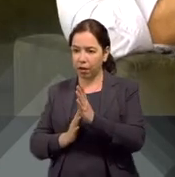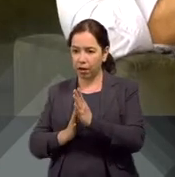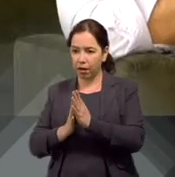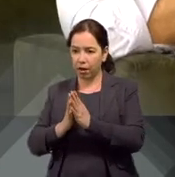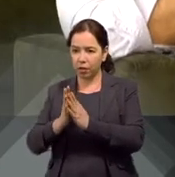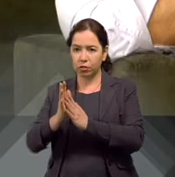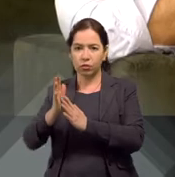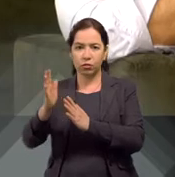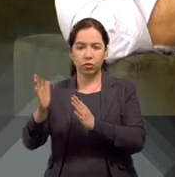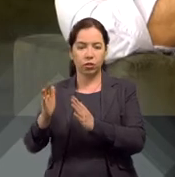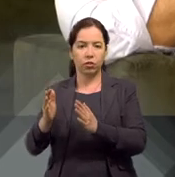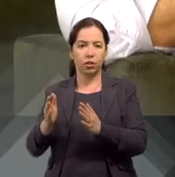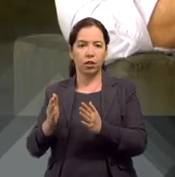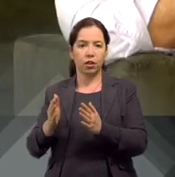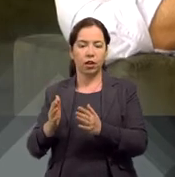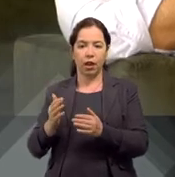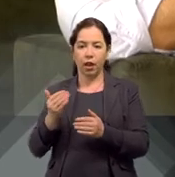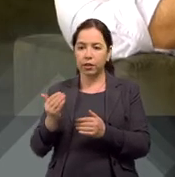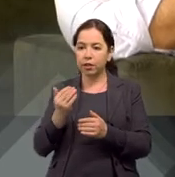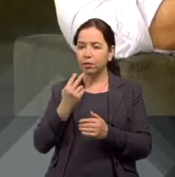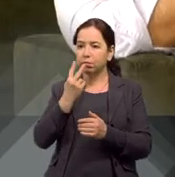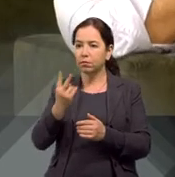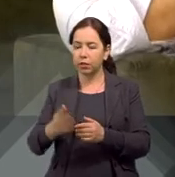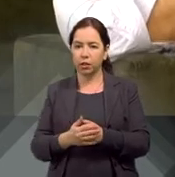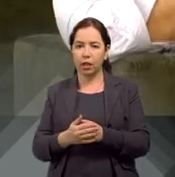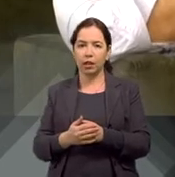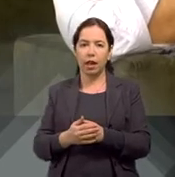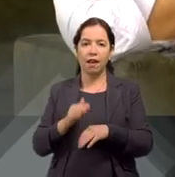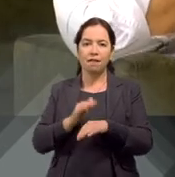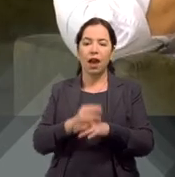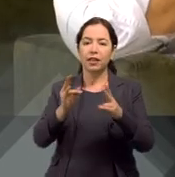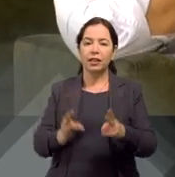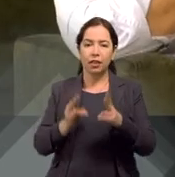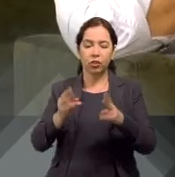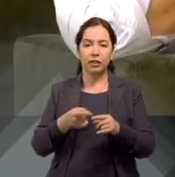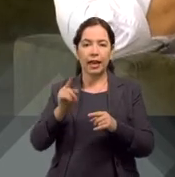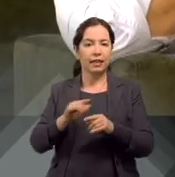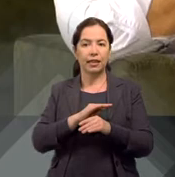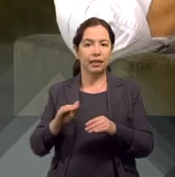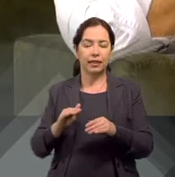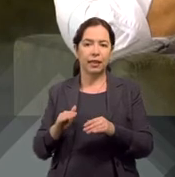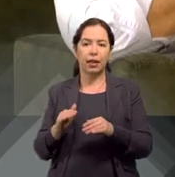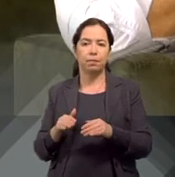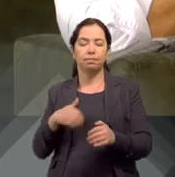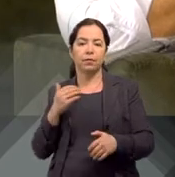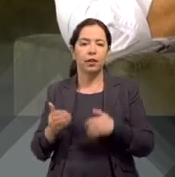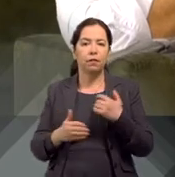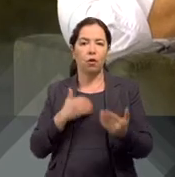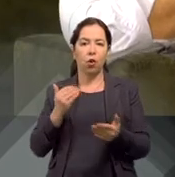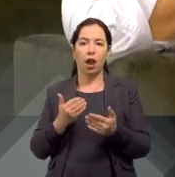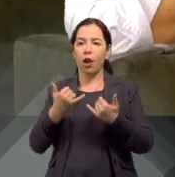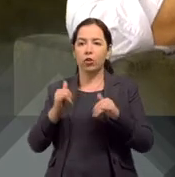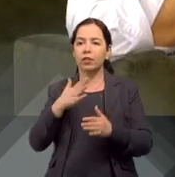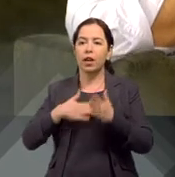глазах. И мне кажется, что знак нежности – это не тревога, а удивление и радость по поводу того, в